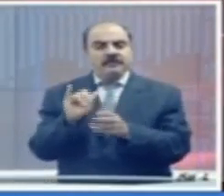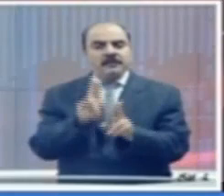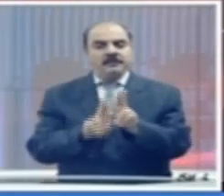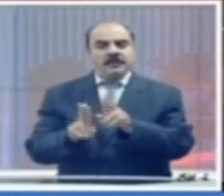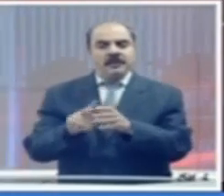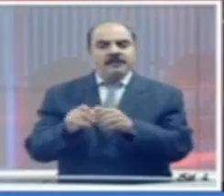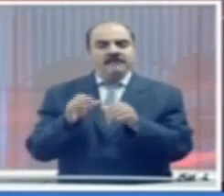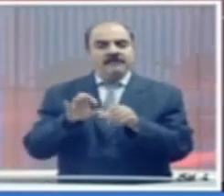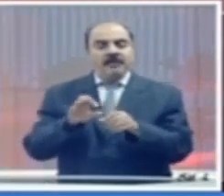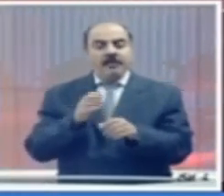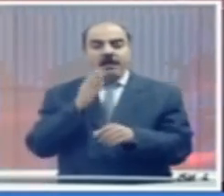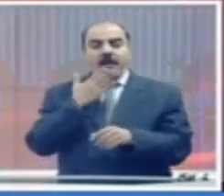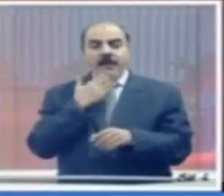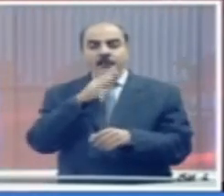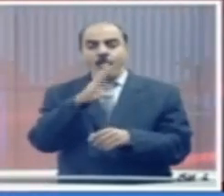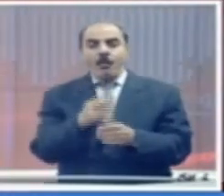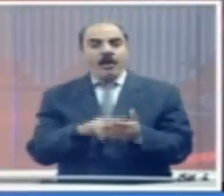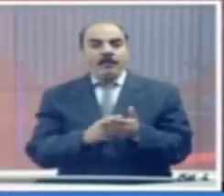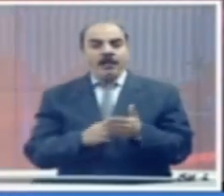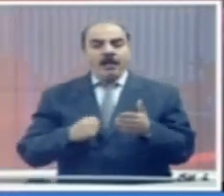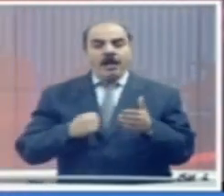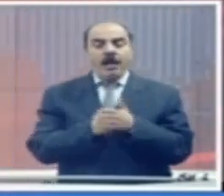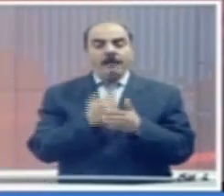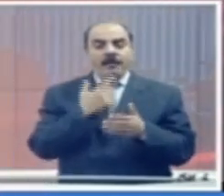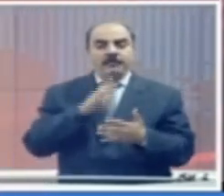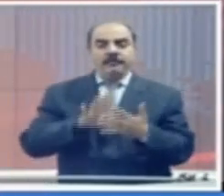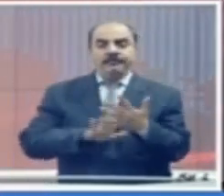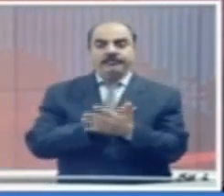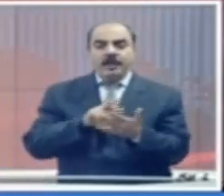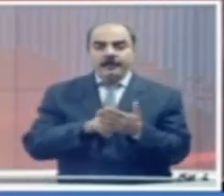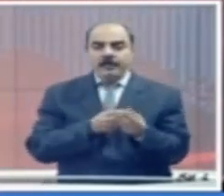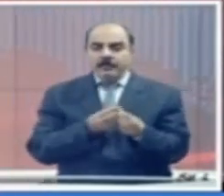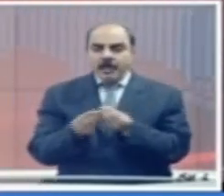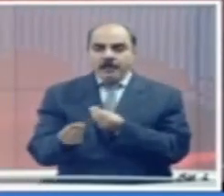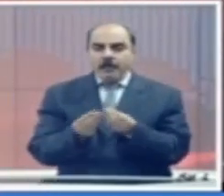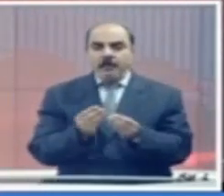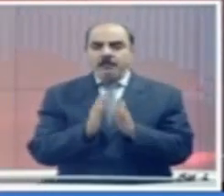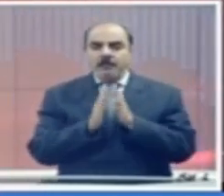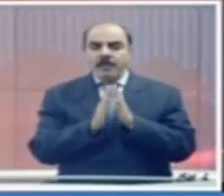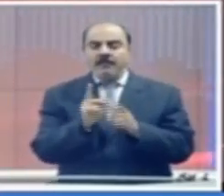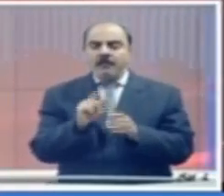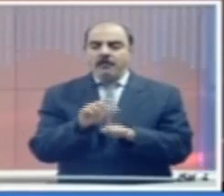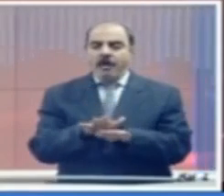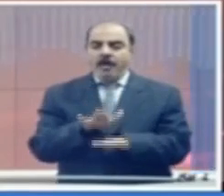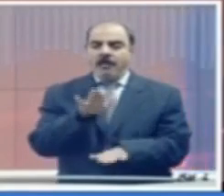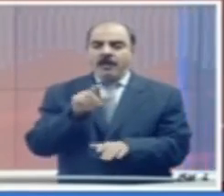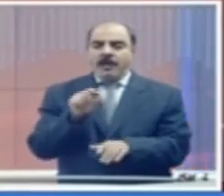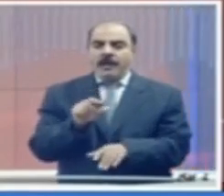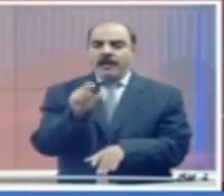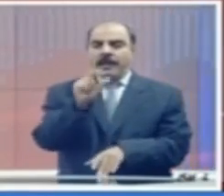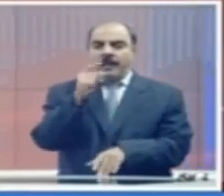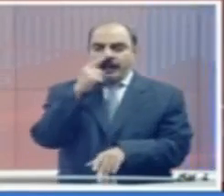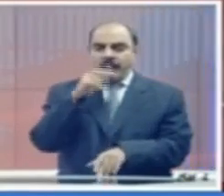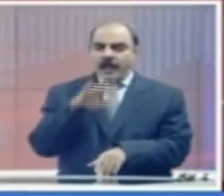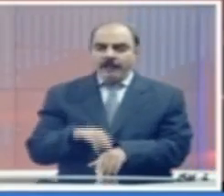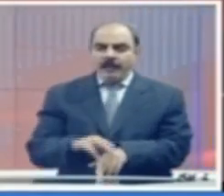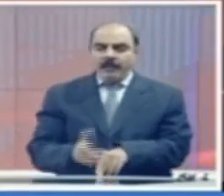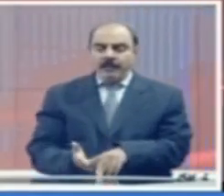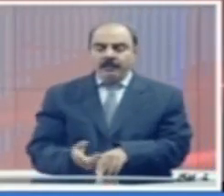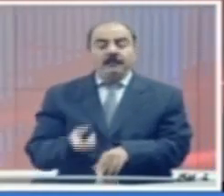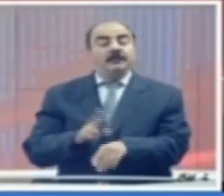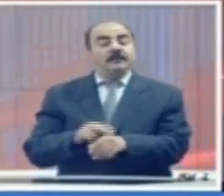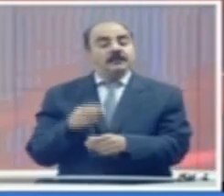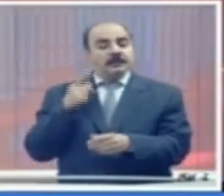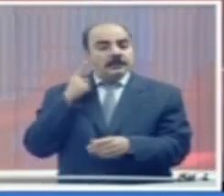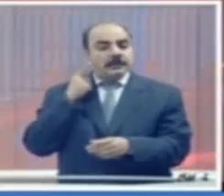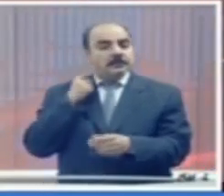ملفات المنطقة بما في ذلك منطقة القرن الإفريقي وشرق إفريقيا وآخر مستجدات ملف سد النهضة، حيث